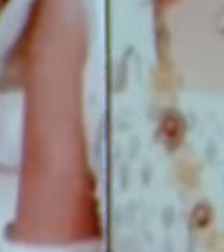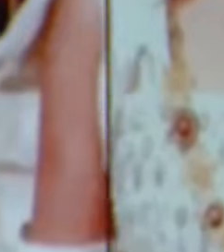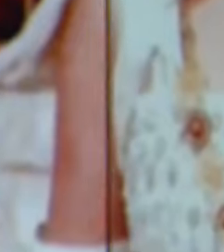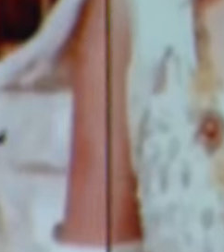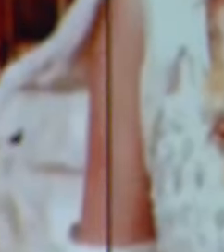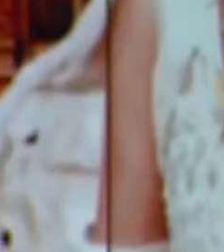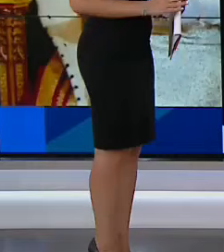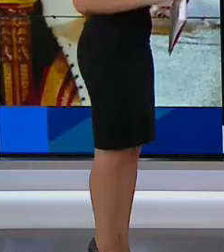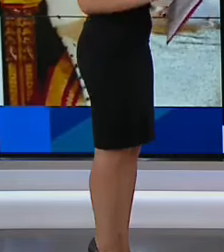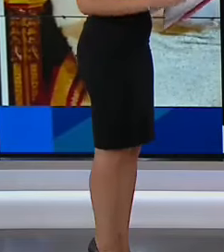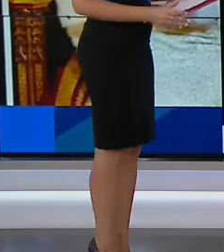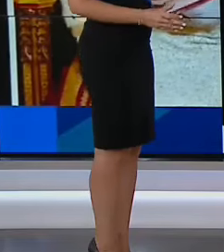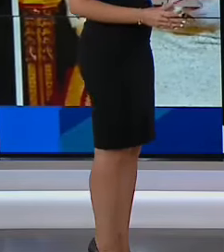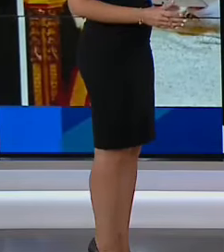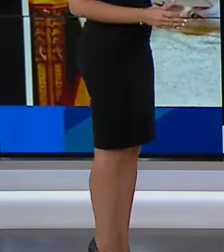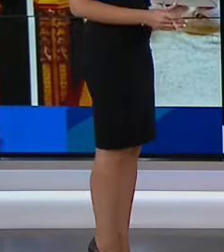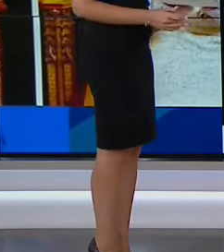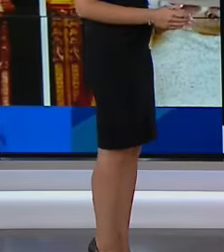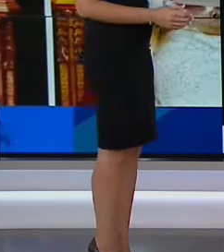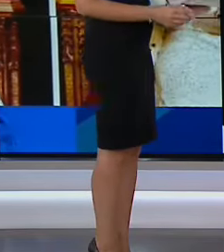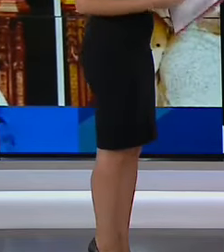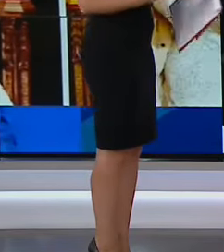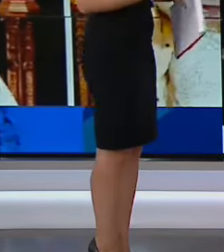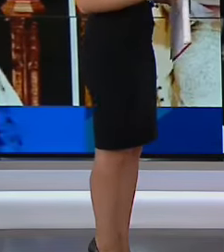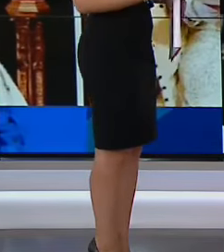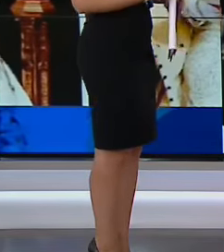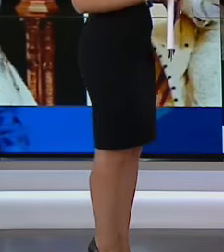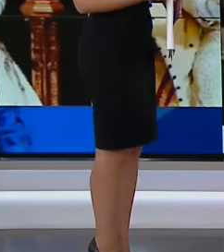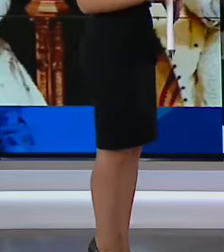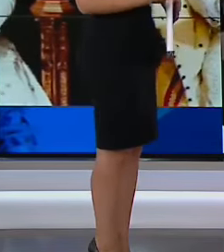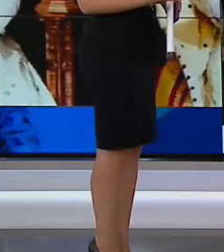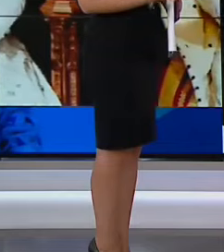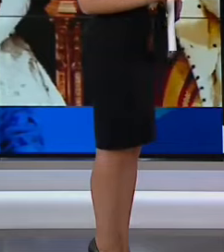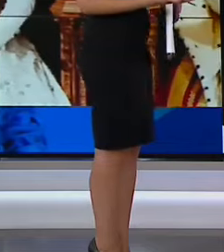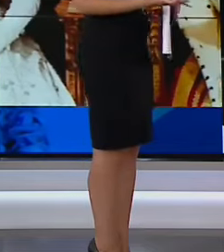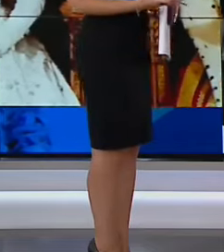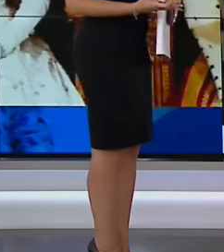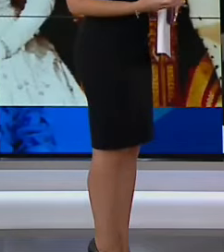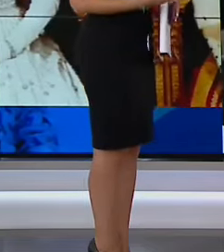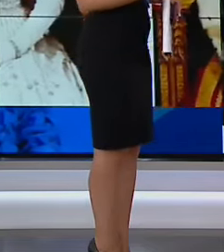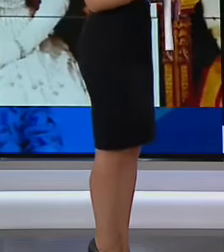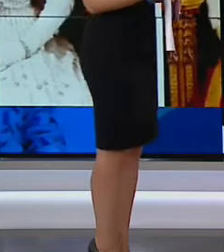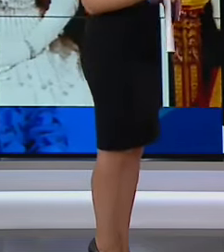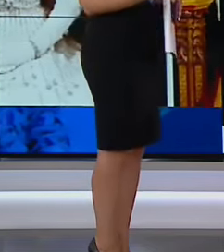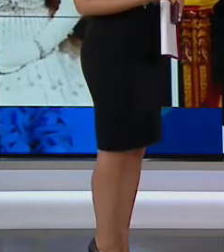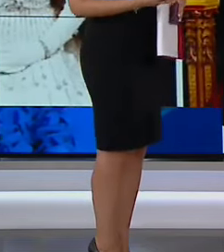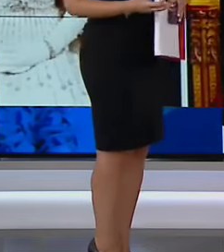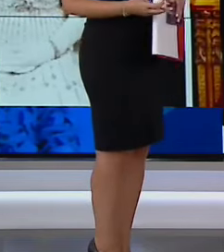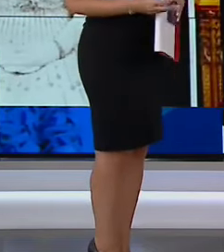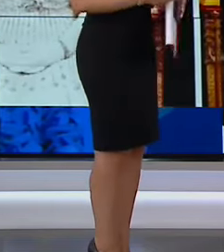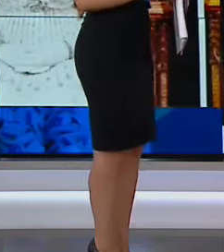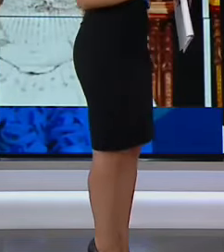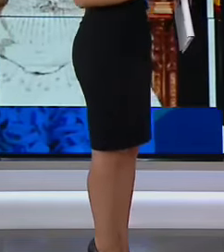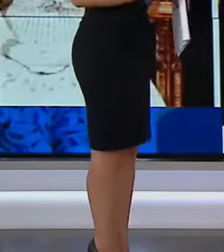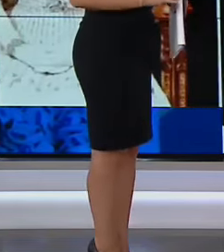τον τρόπο με τον οποίο λειτουργεί η βασιλική οικογένεια, να κάνει τον τρόπο της λειτουργίας του παλατιού πιο σύγχρονο, έχει πει